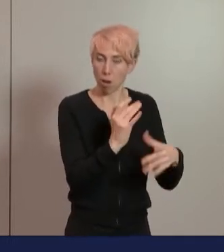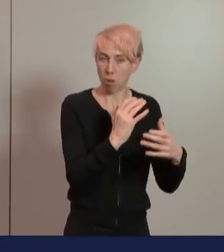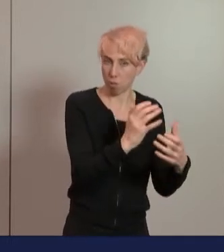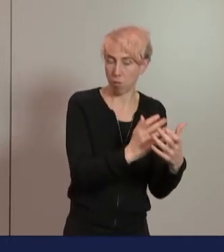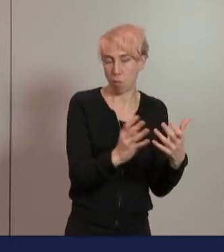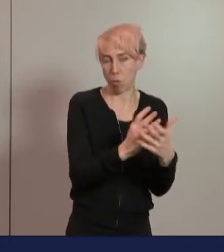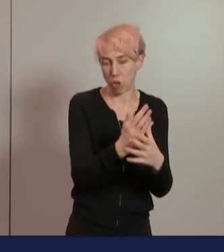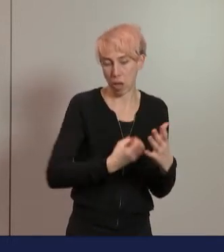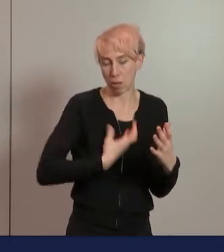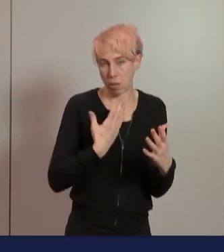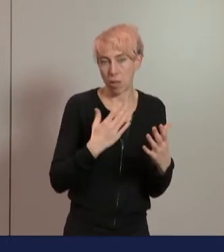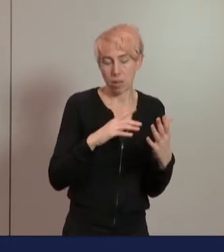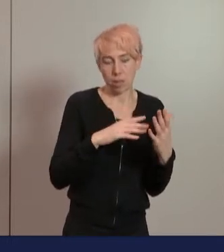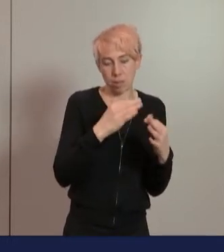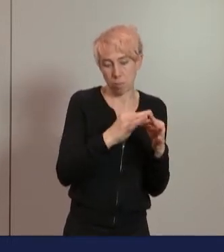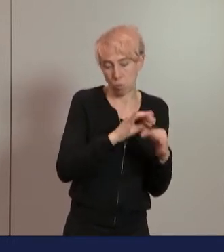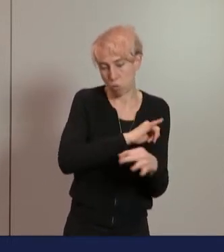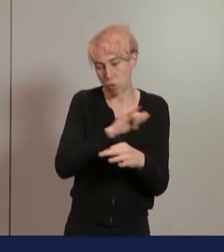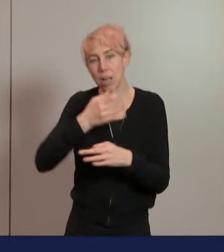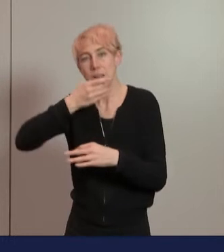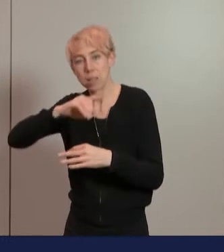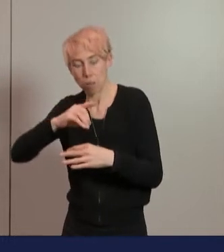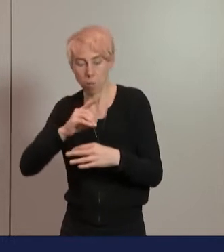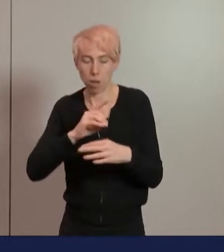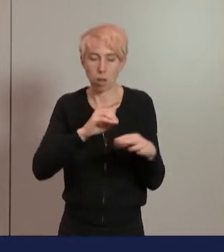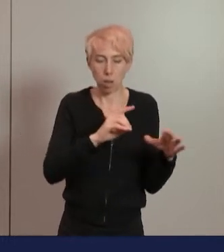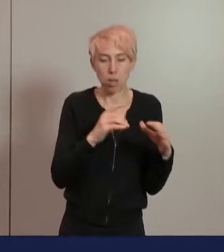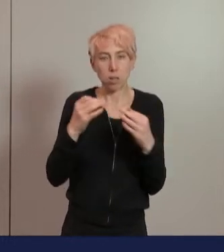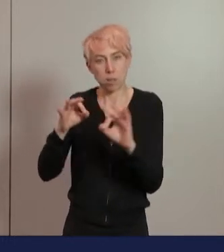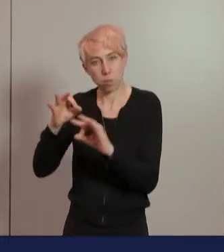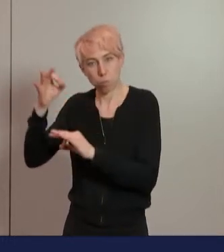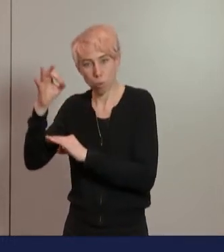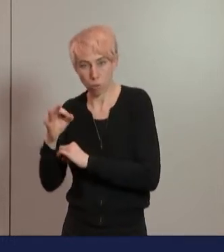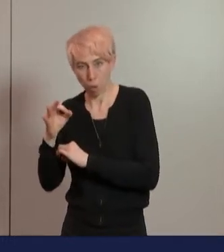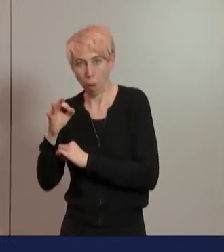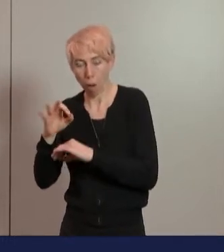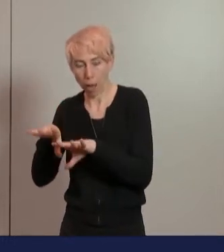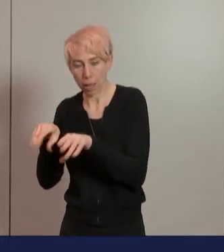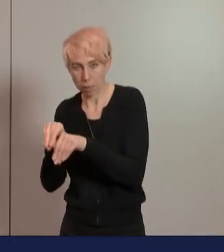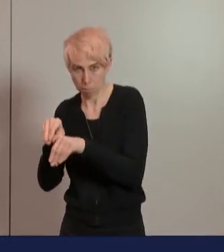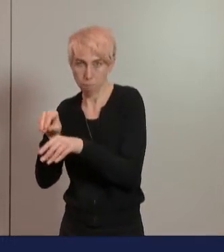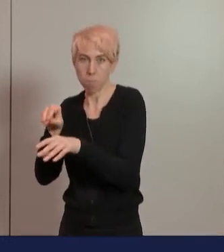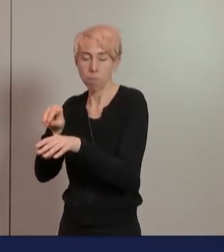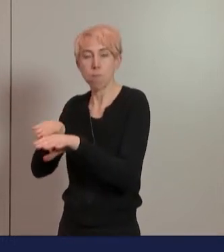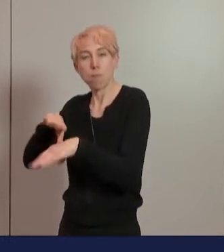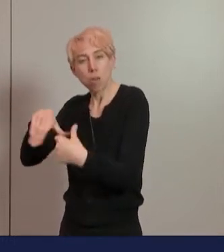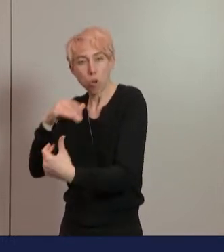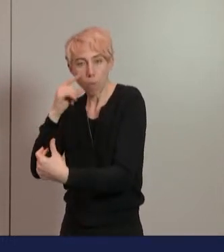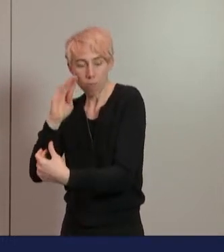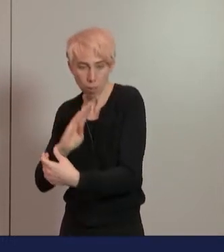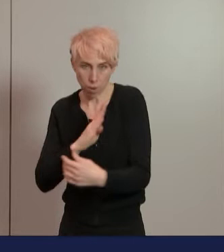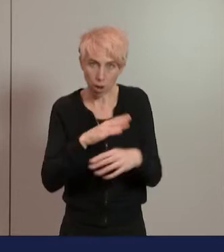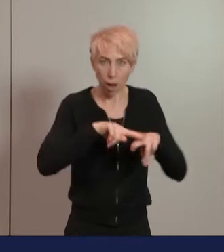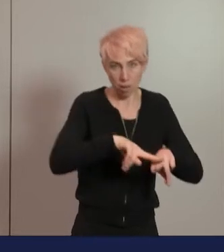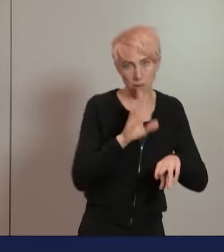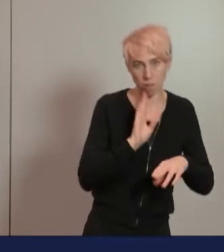2021, 45% de projets portés par des femmes et 10% de projets portés par une équipe mixte. Programme d'une